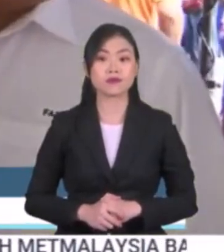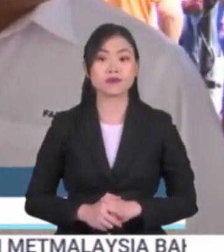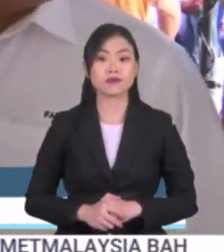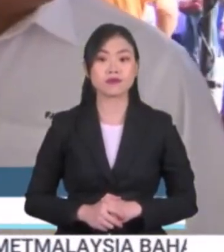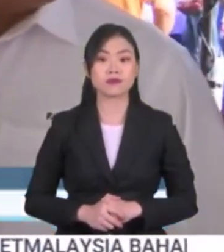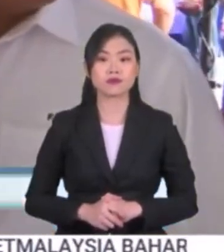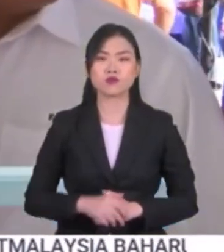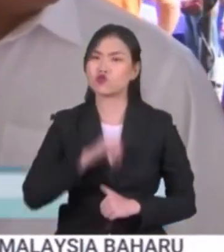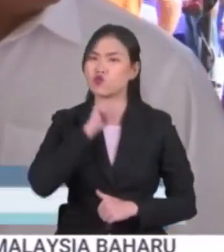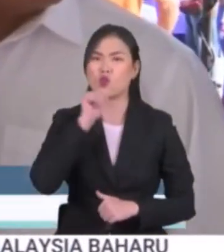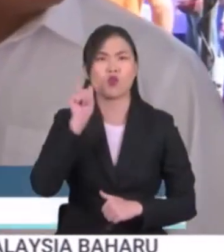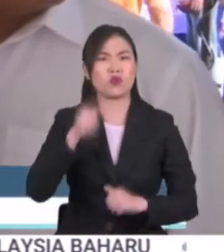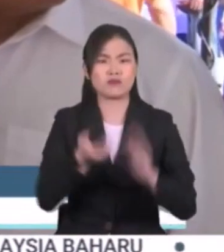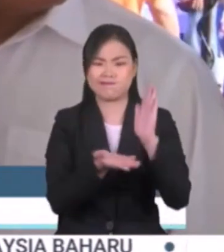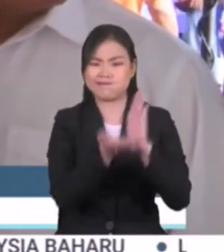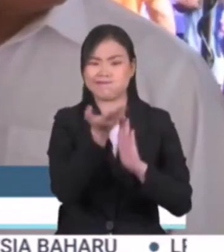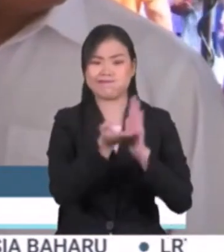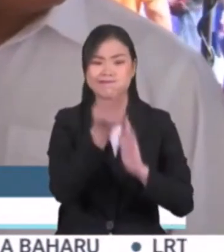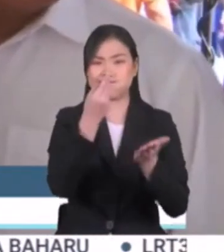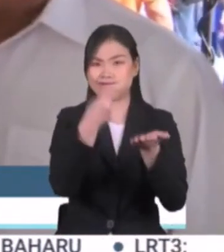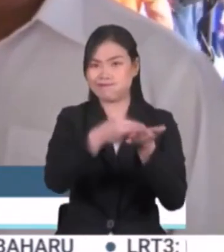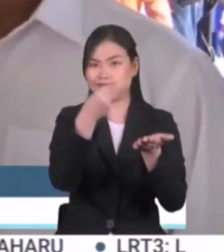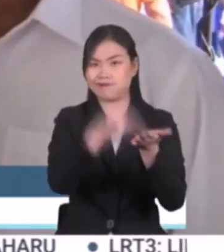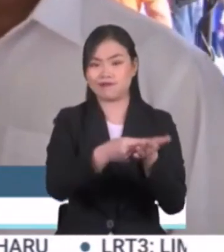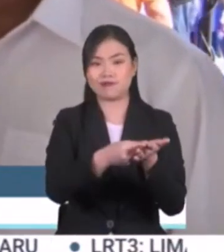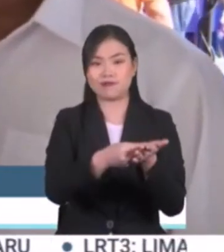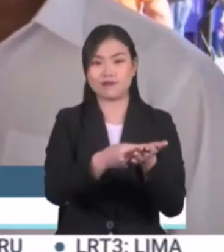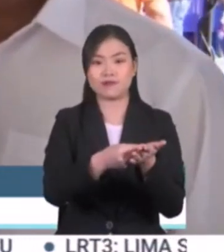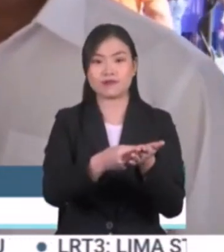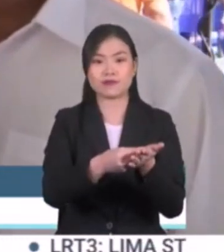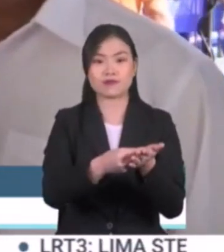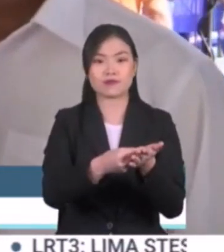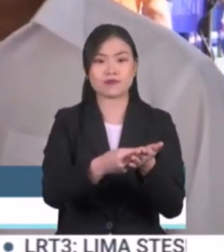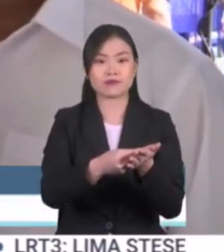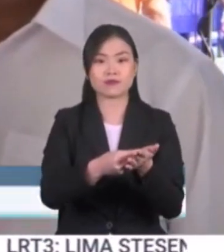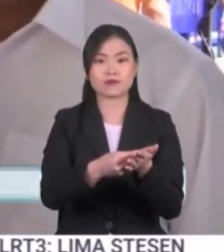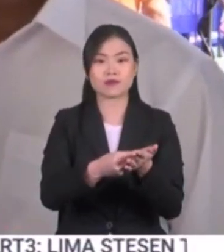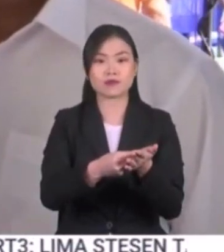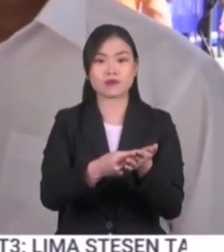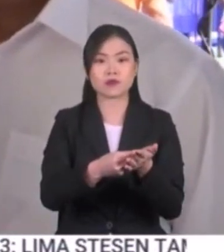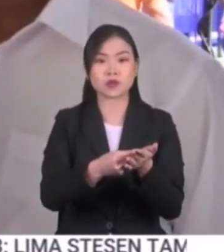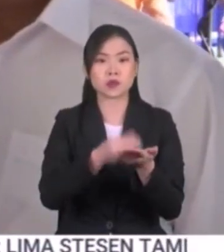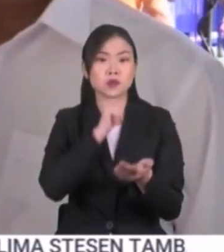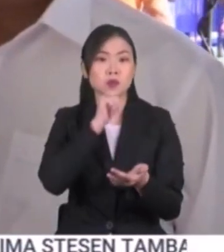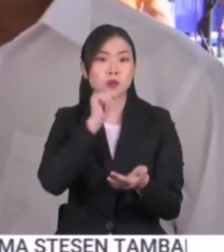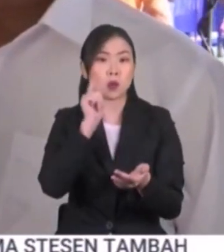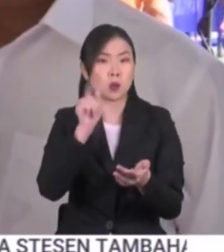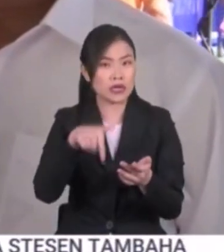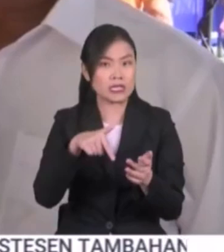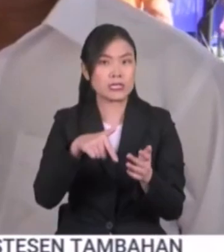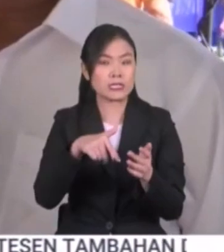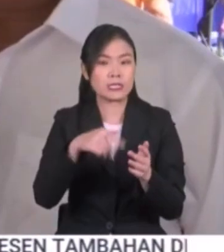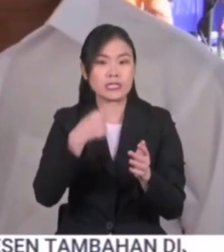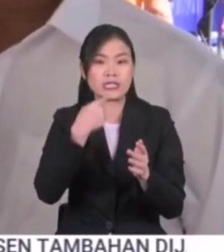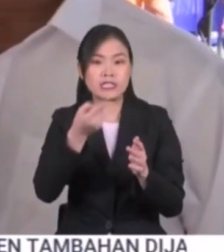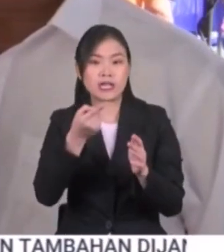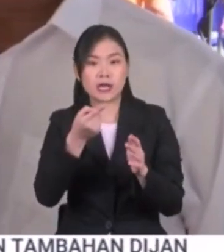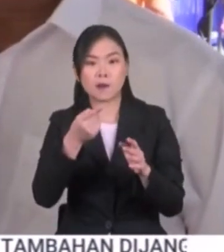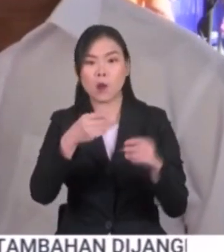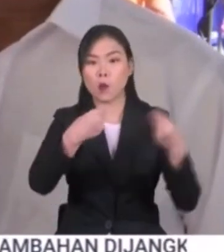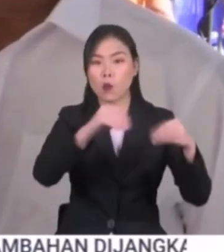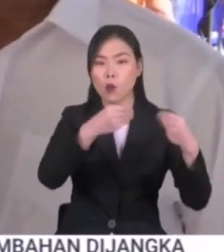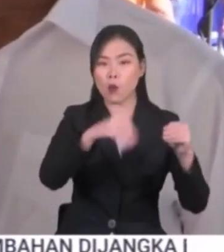Tak perlu ada kenaikan harga yang drastik. Peniaga tidak perlu bermain dengan sentimen pasaran untuk kenaikan